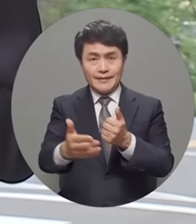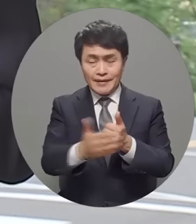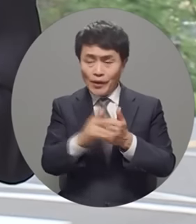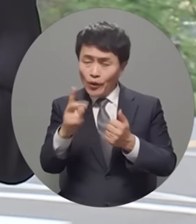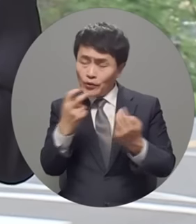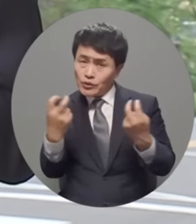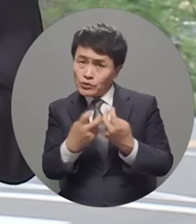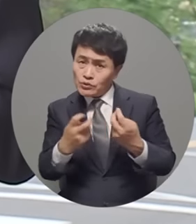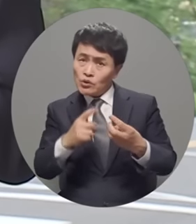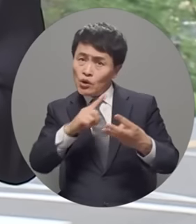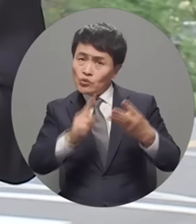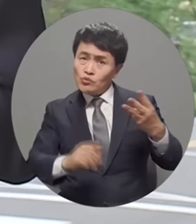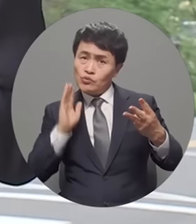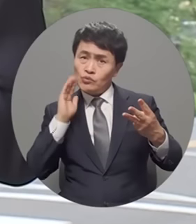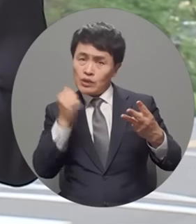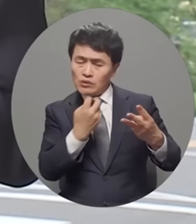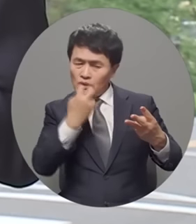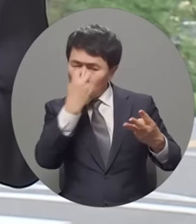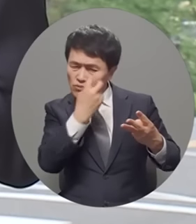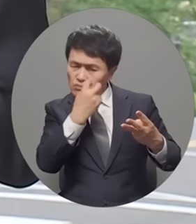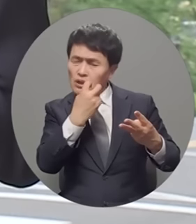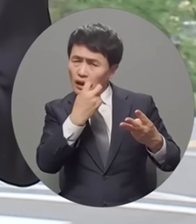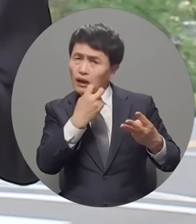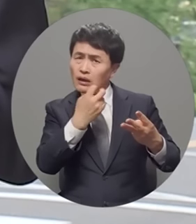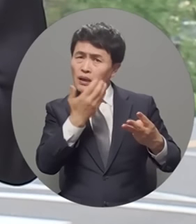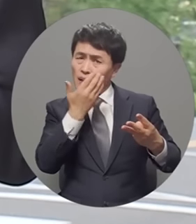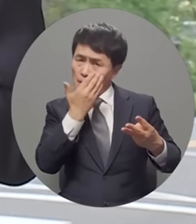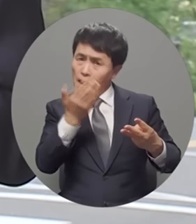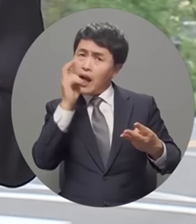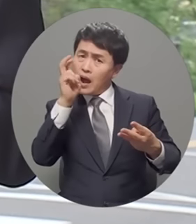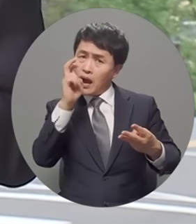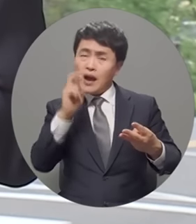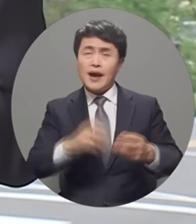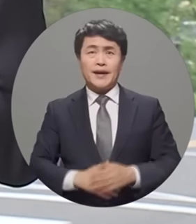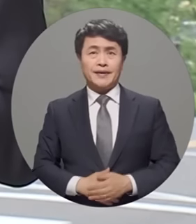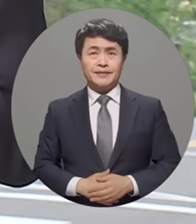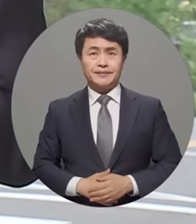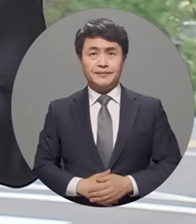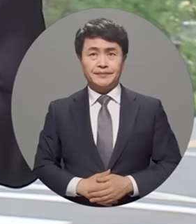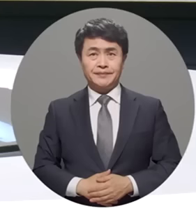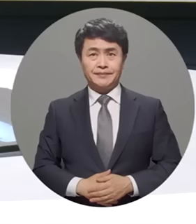윤 대통령에 대한 수사도 불가피할 것으로 보입니다. MBC 뉴스 윤상문입니다.